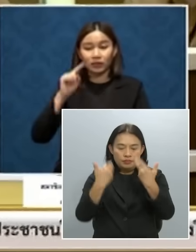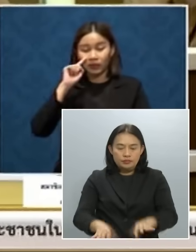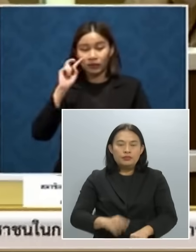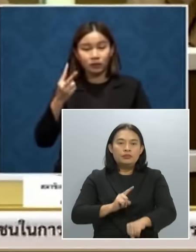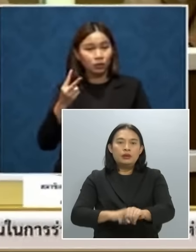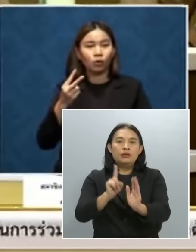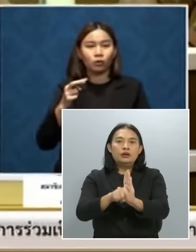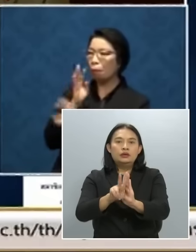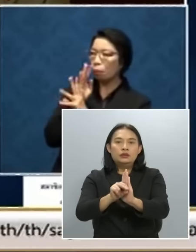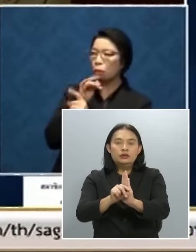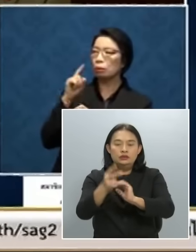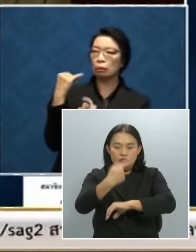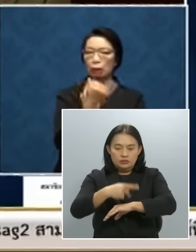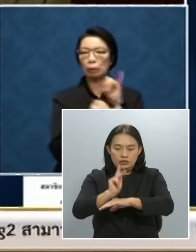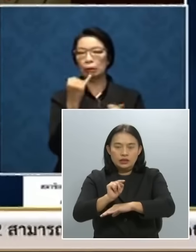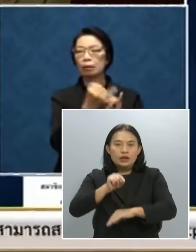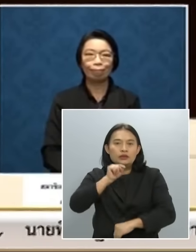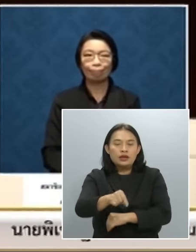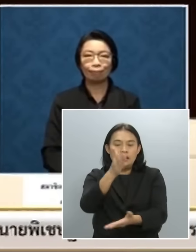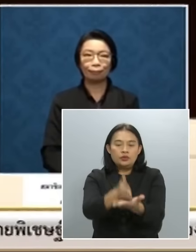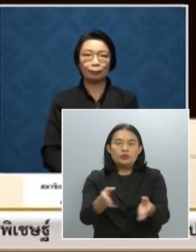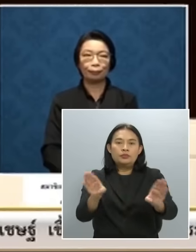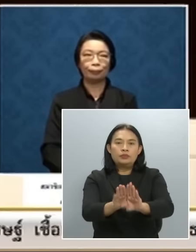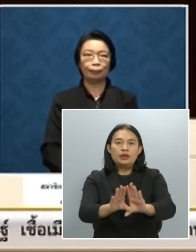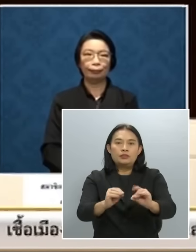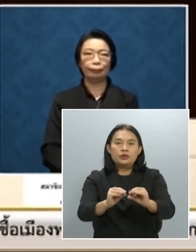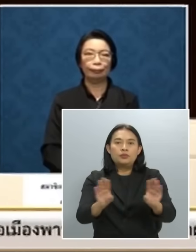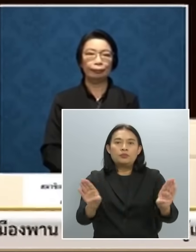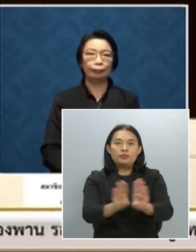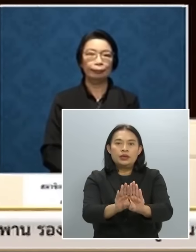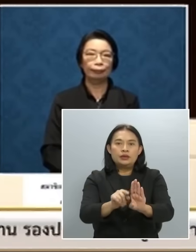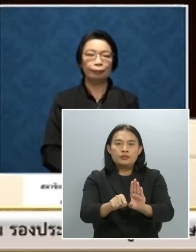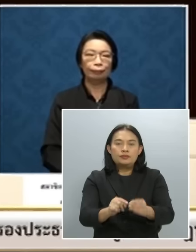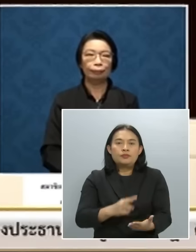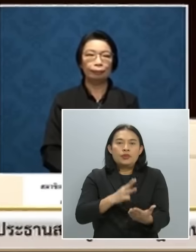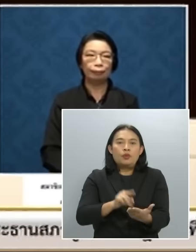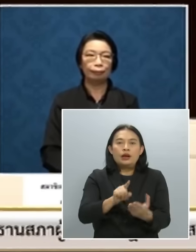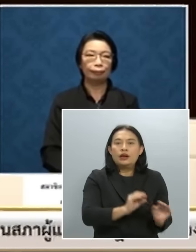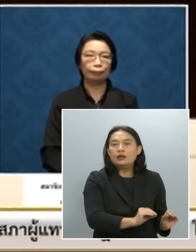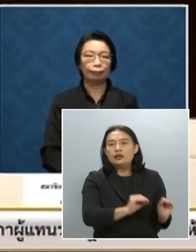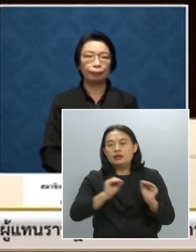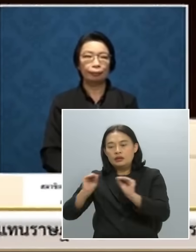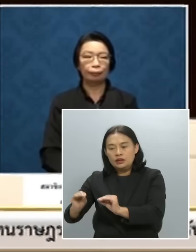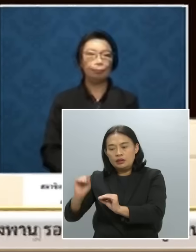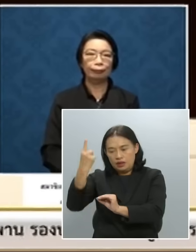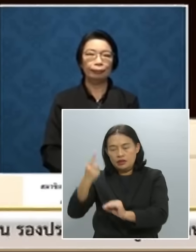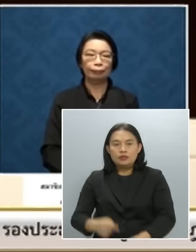ค่ะประธานบ้านนอกสั่งปิดประชุมแล้วก็เลื่อนการพิจารณาวาระนี้ออกไปค่ะ